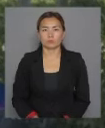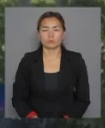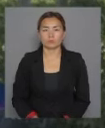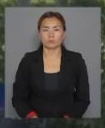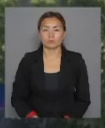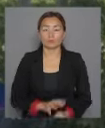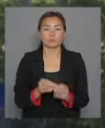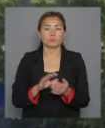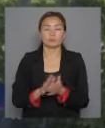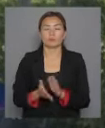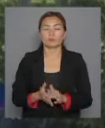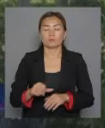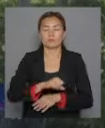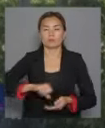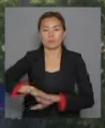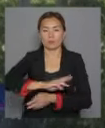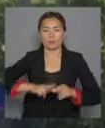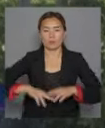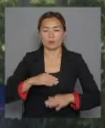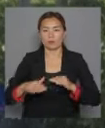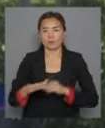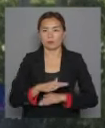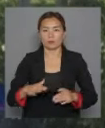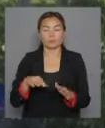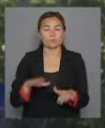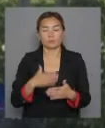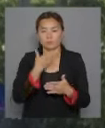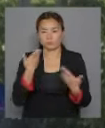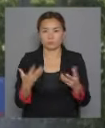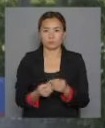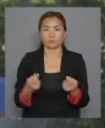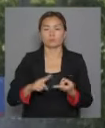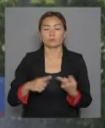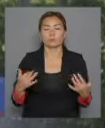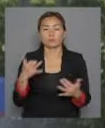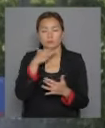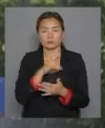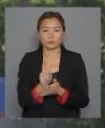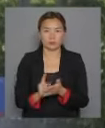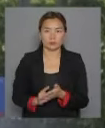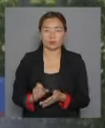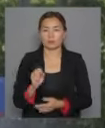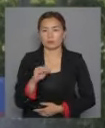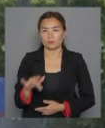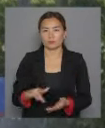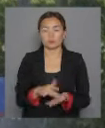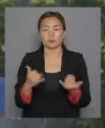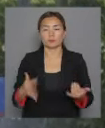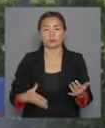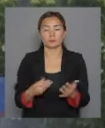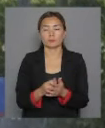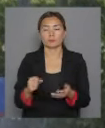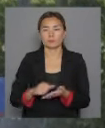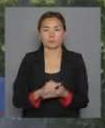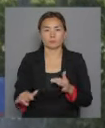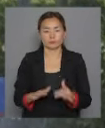В этом направлении в зоне частных домов строительство площадок не предполагается. Но в связи с большим количеством заявок, акиматом города сейчас выделяются